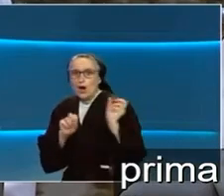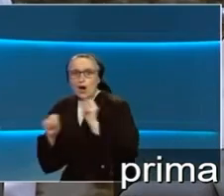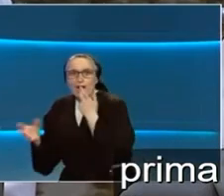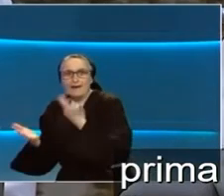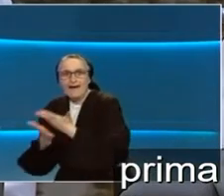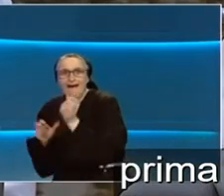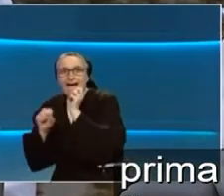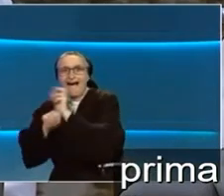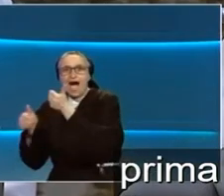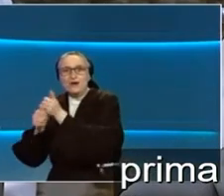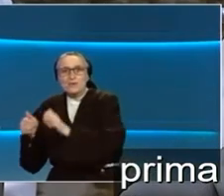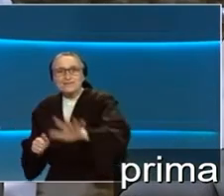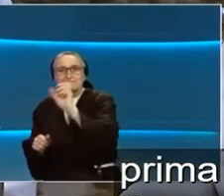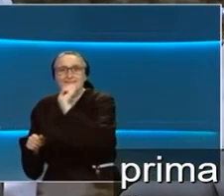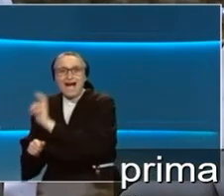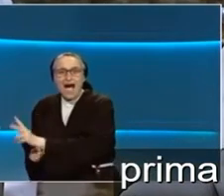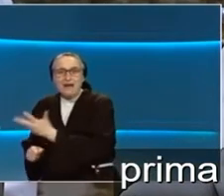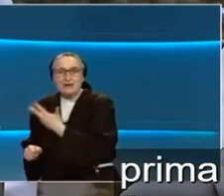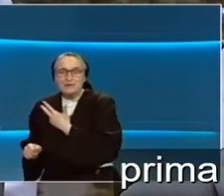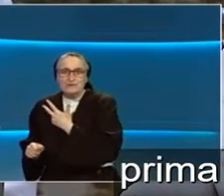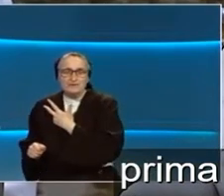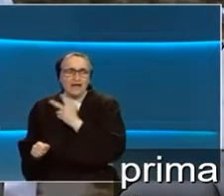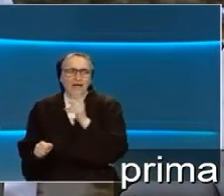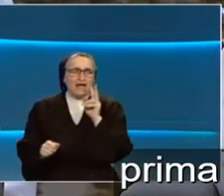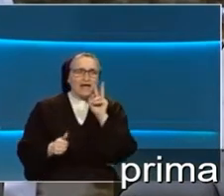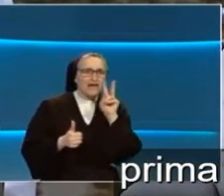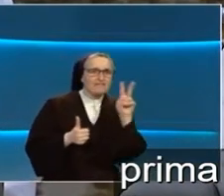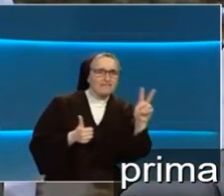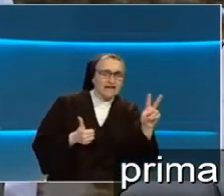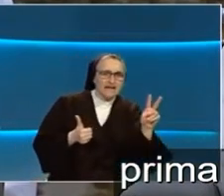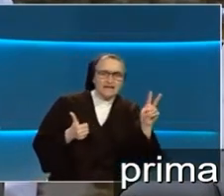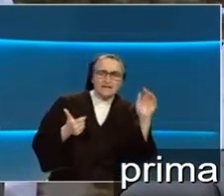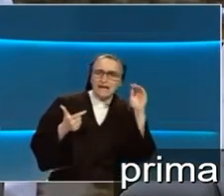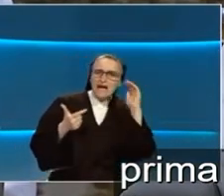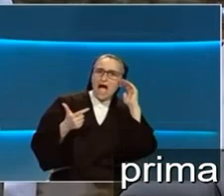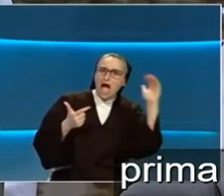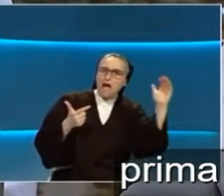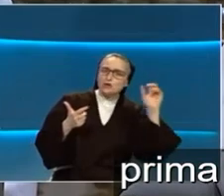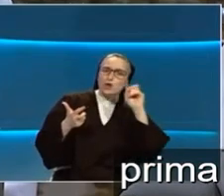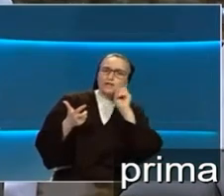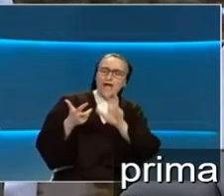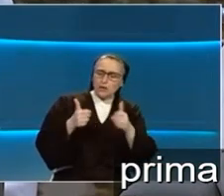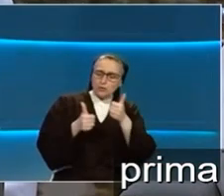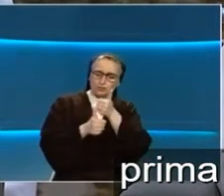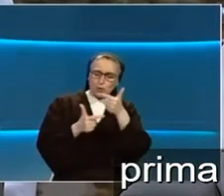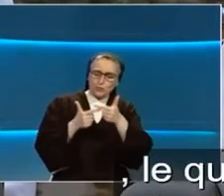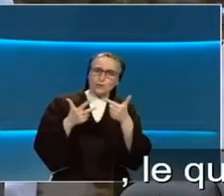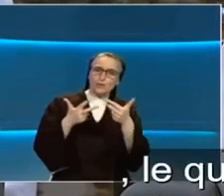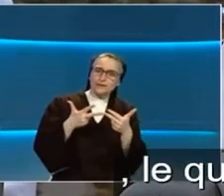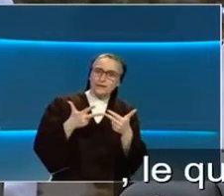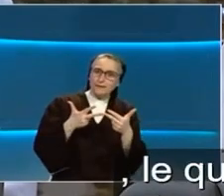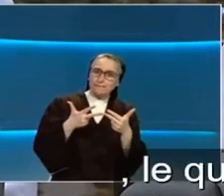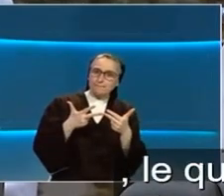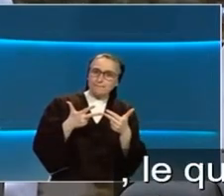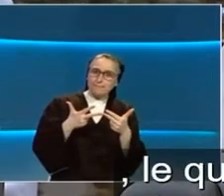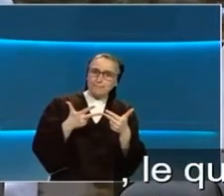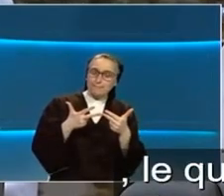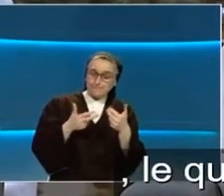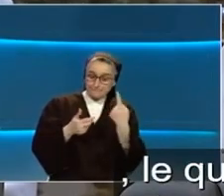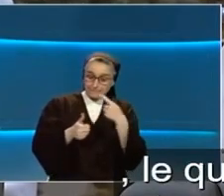전했습니다. 그들은 즉시 제자들에게 뛰어가서 그 소식을 전합니다. 그들은 보았고 들었음에